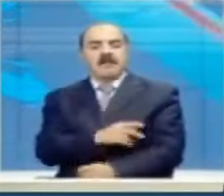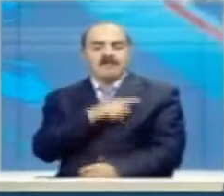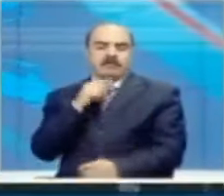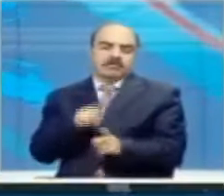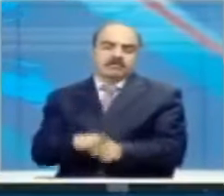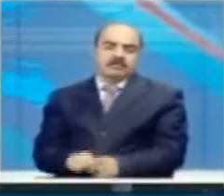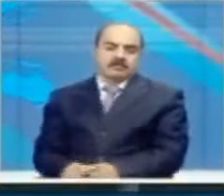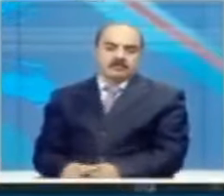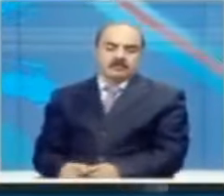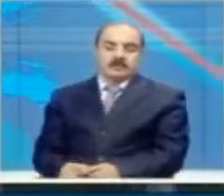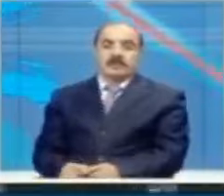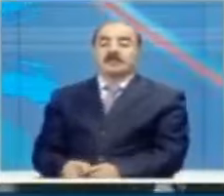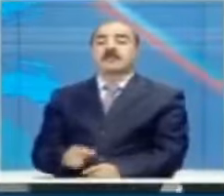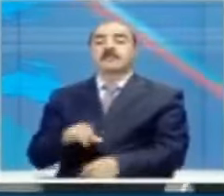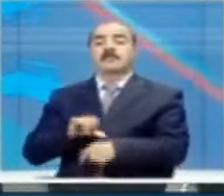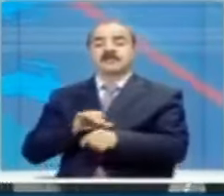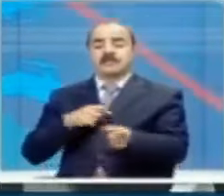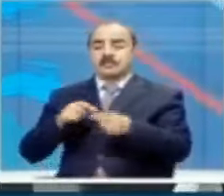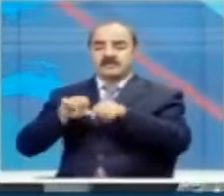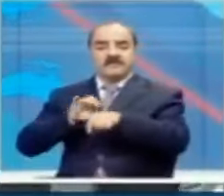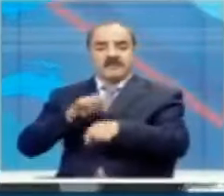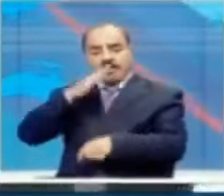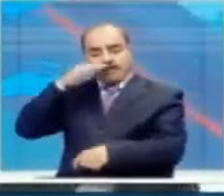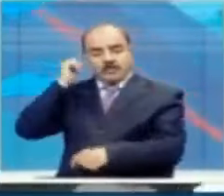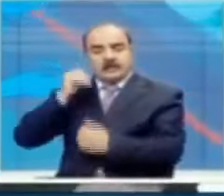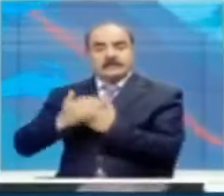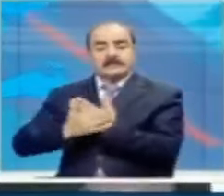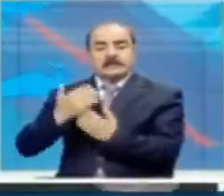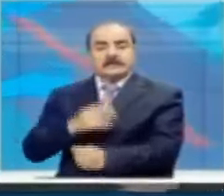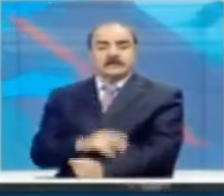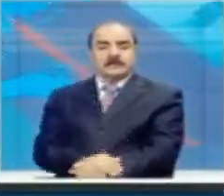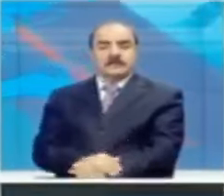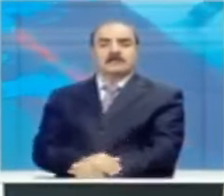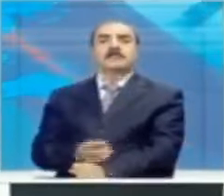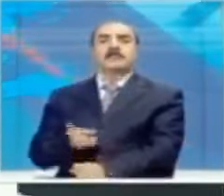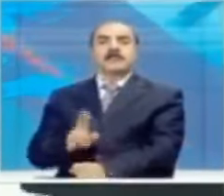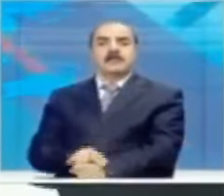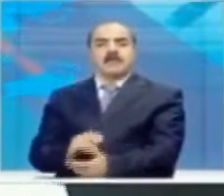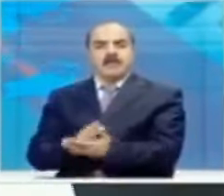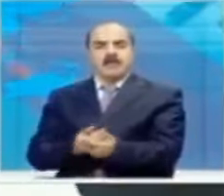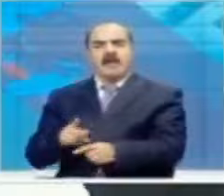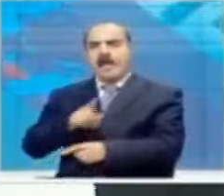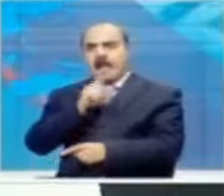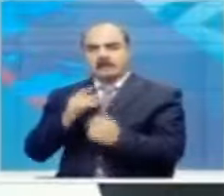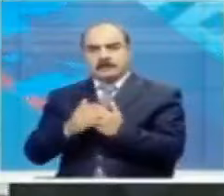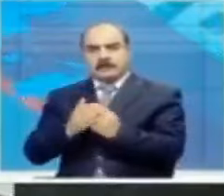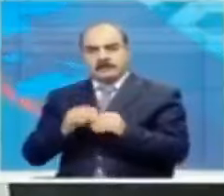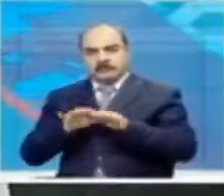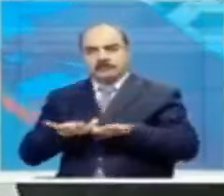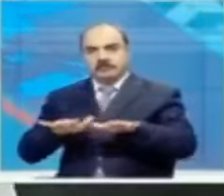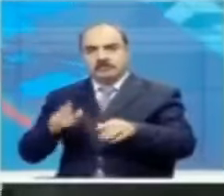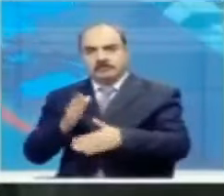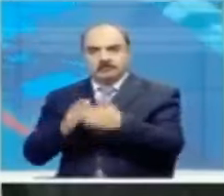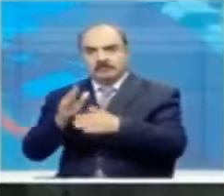يعني المنطقه التكنولوجيه بمدينه اسيوط الجديده تعد واحده من روافض الجمهوريه الجديده في بناء